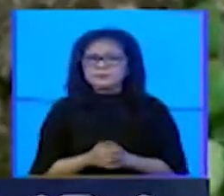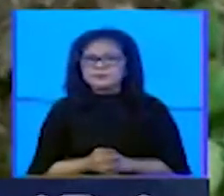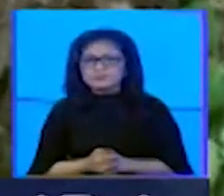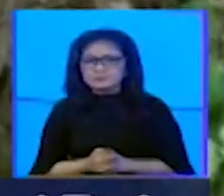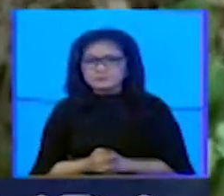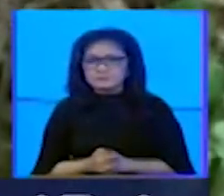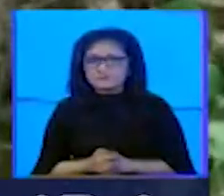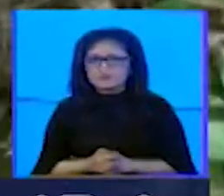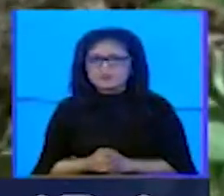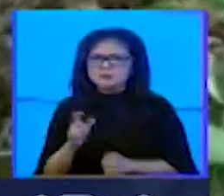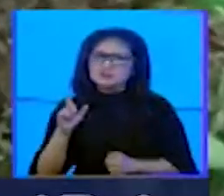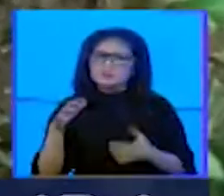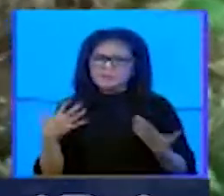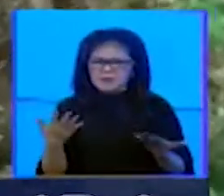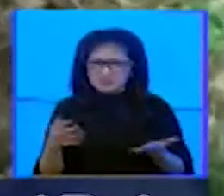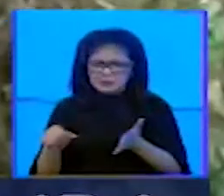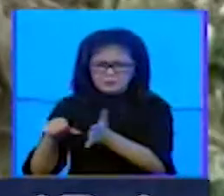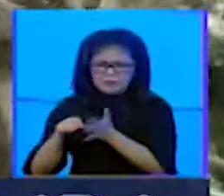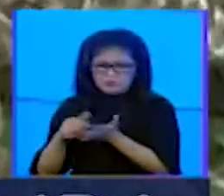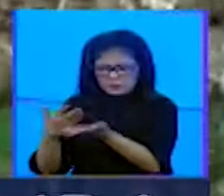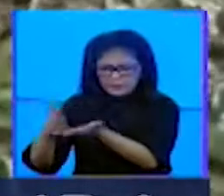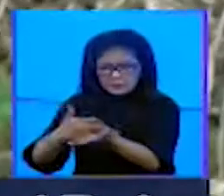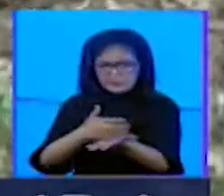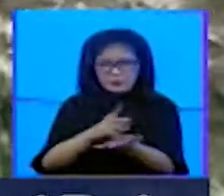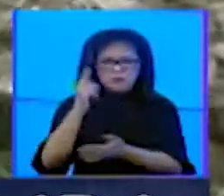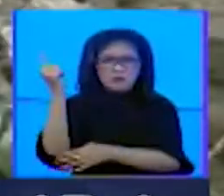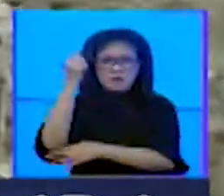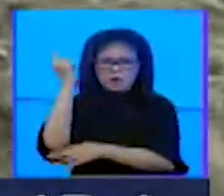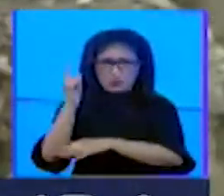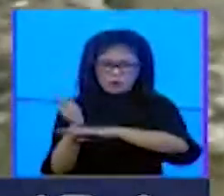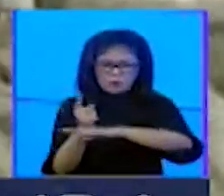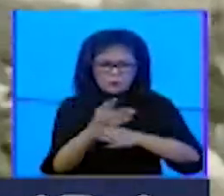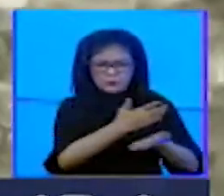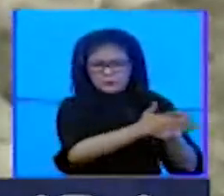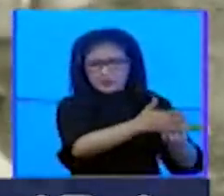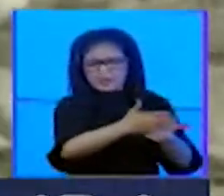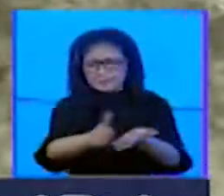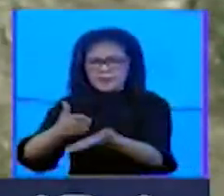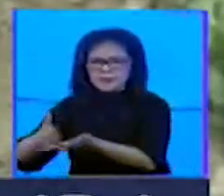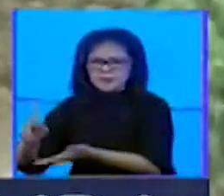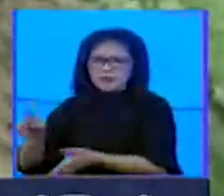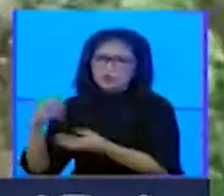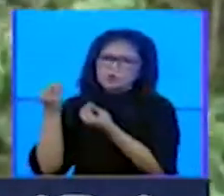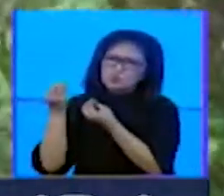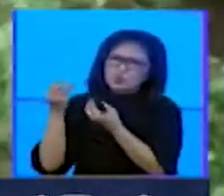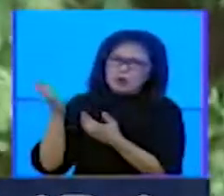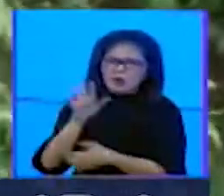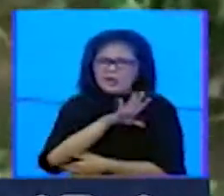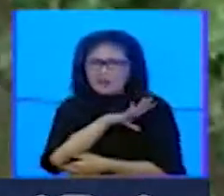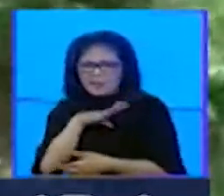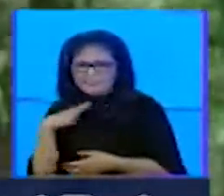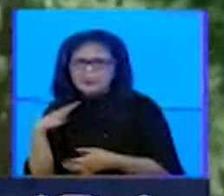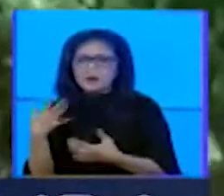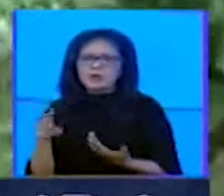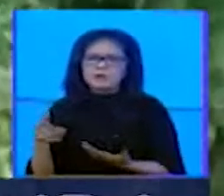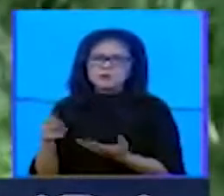ini dengan menggunakan helikopter karena Jangan dibiarkan terlalu lama karena ini sudah beberapa hari mereka